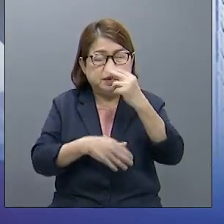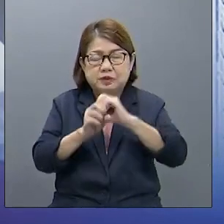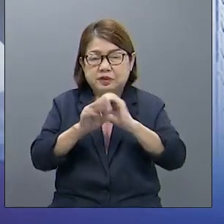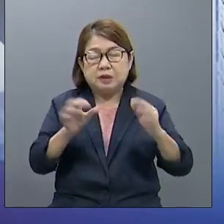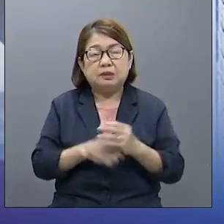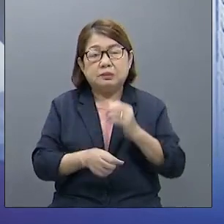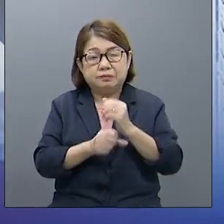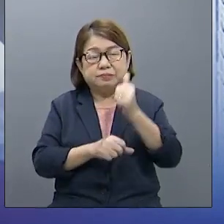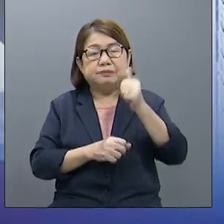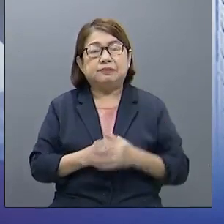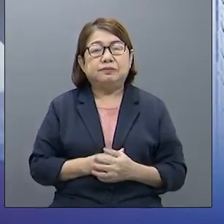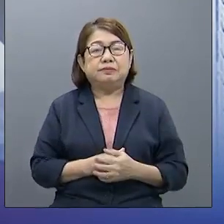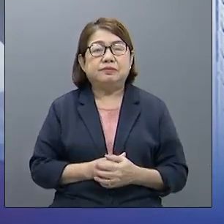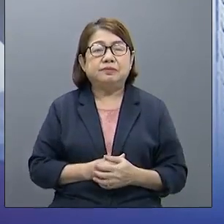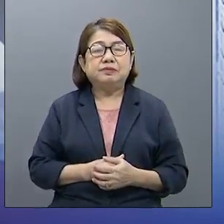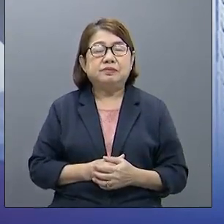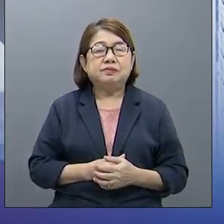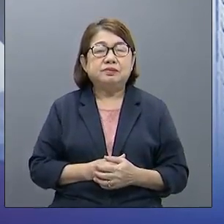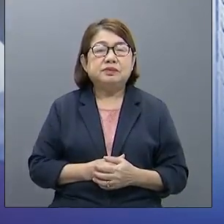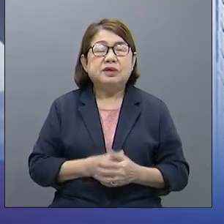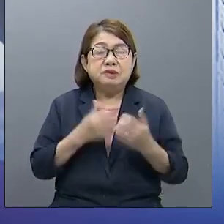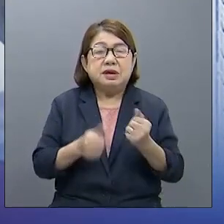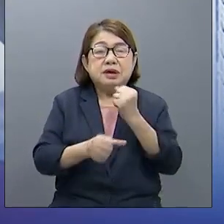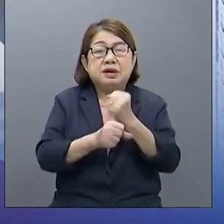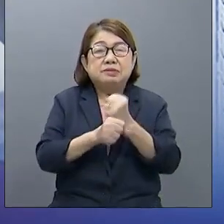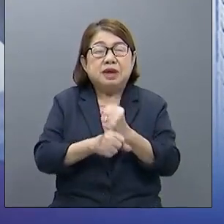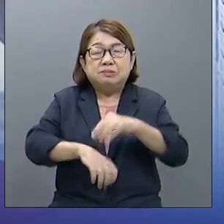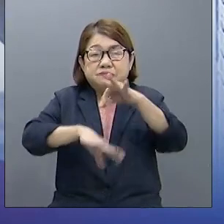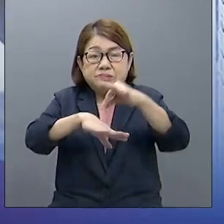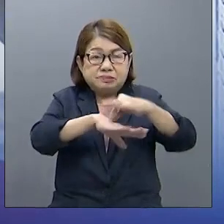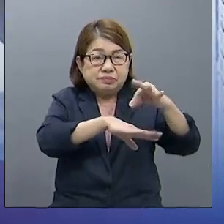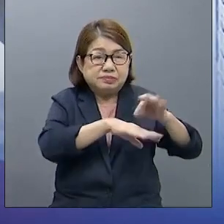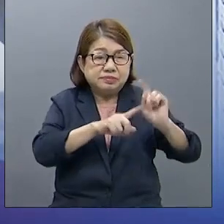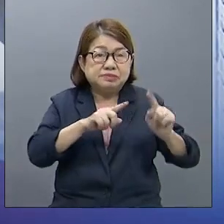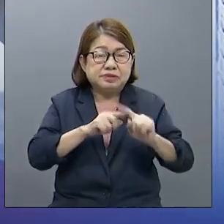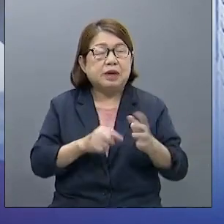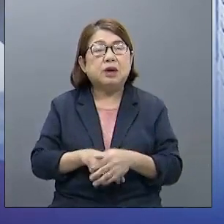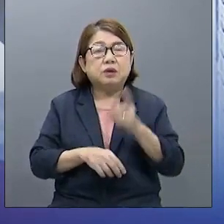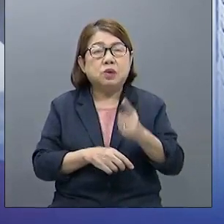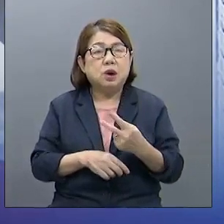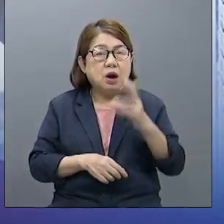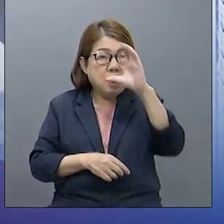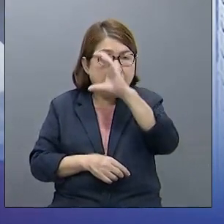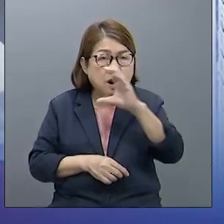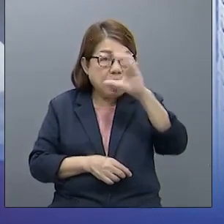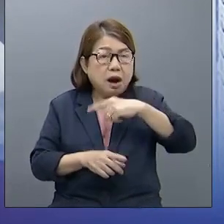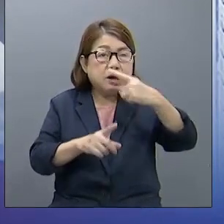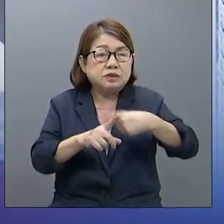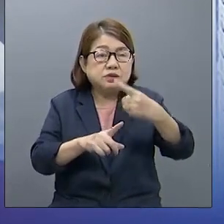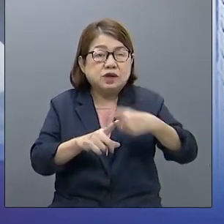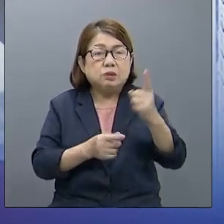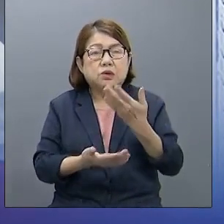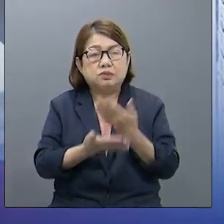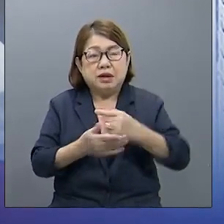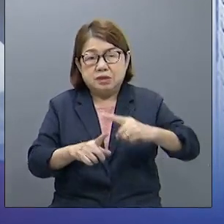ในบทบาทของฝ่ายนิติบัญญัติโครงสร้างองค์กรเบื้องต้นจะจัดสรรให้เช่าสถานที่ทำการ80,000บาท